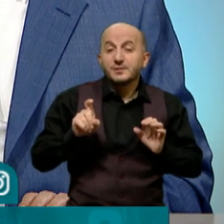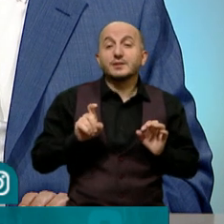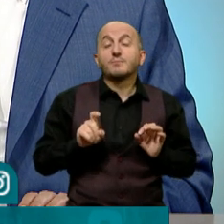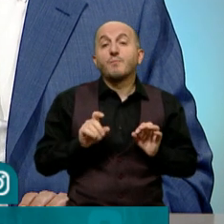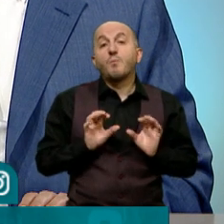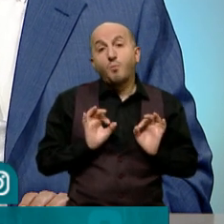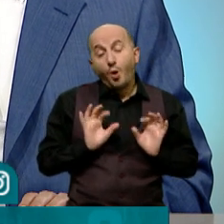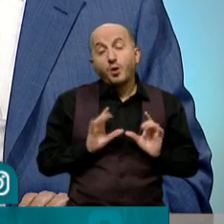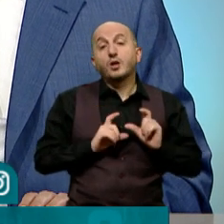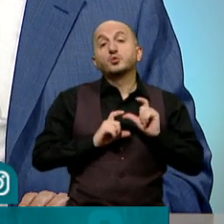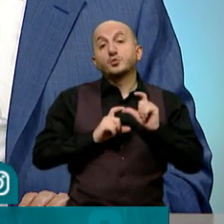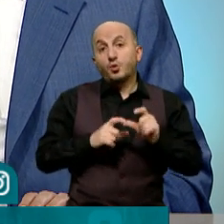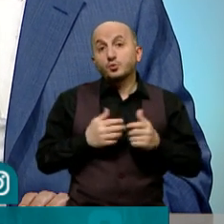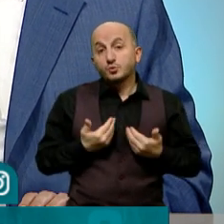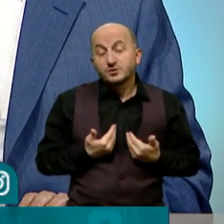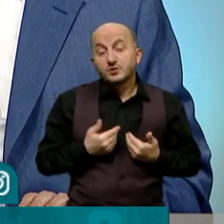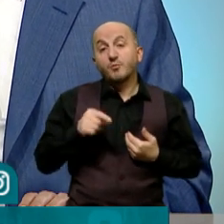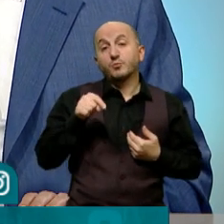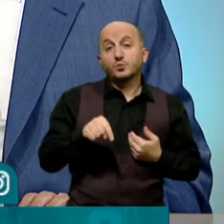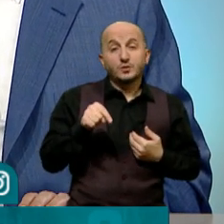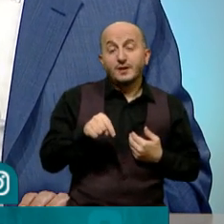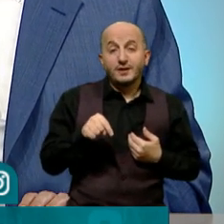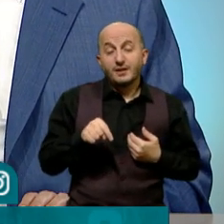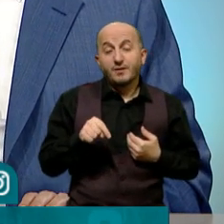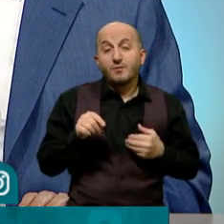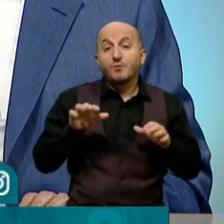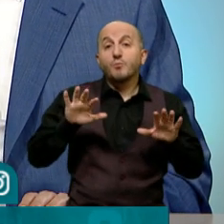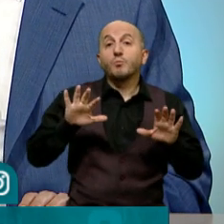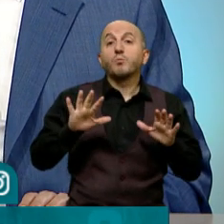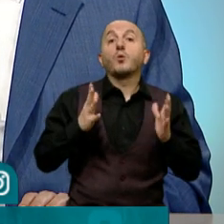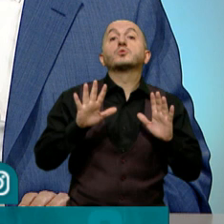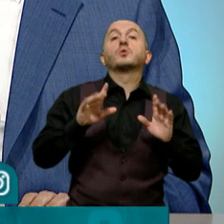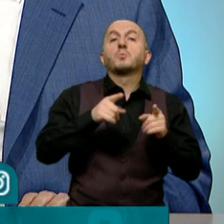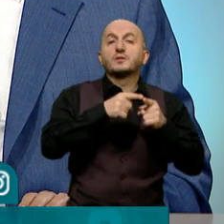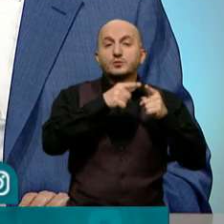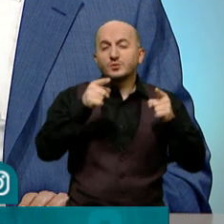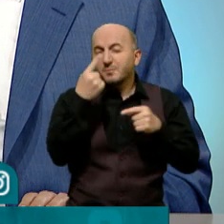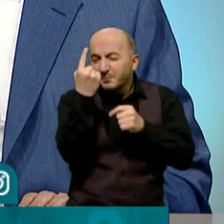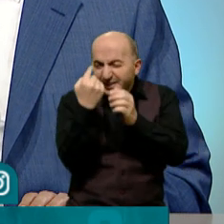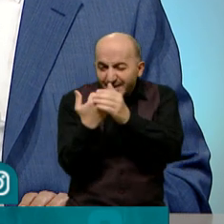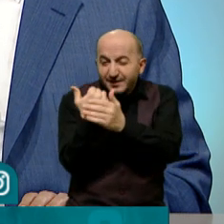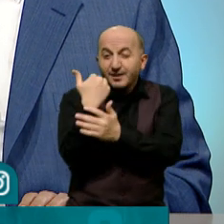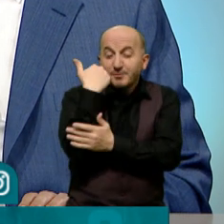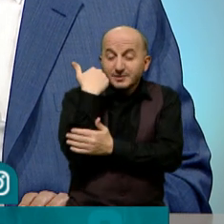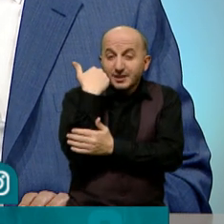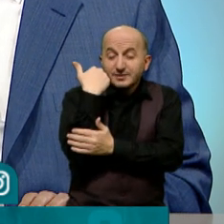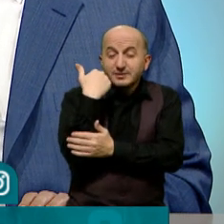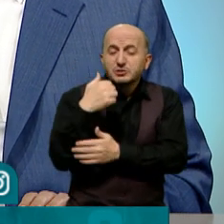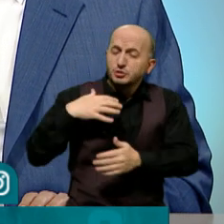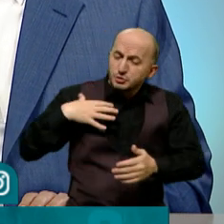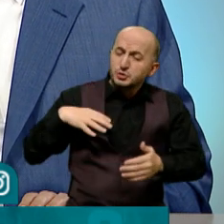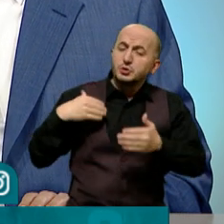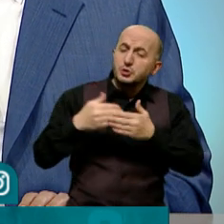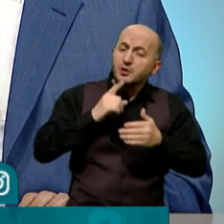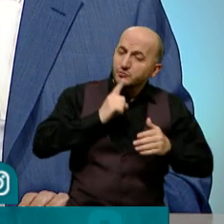manada da sorduysa, burada bozulmadığı sürece bir abdestle Hanefi mezhebinde dilediği kadar